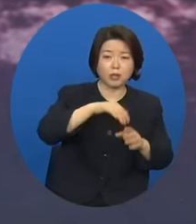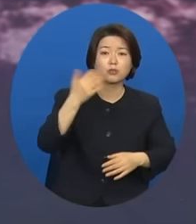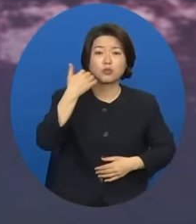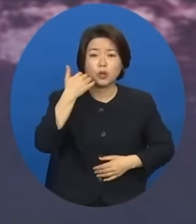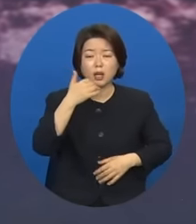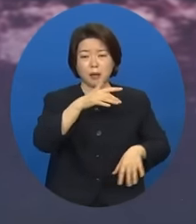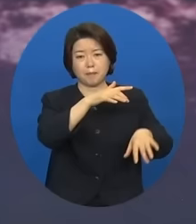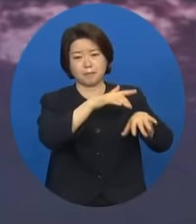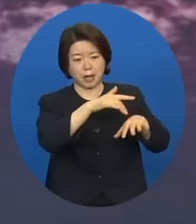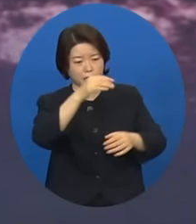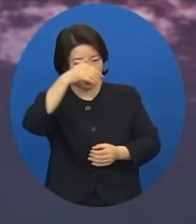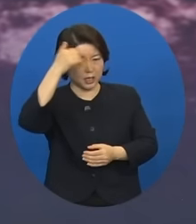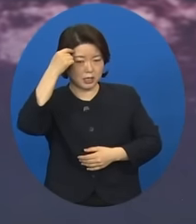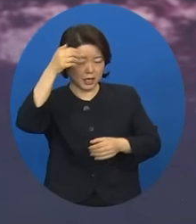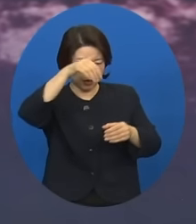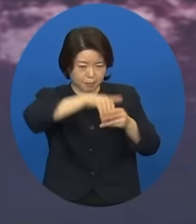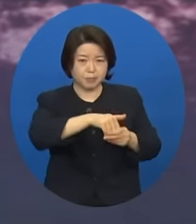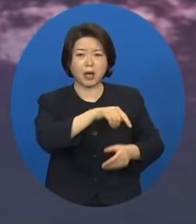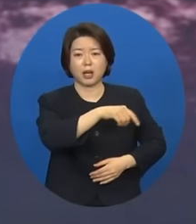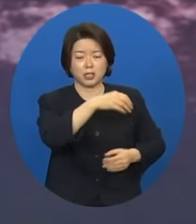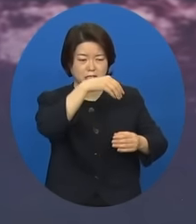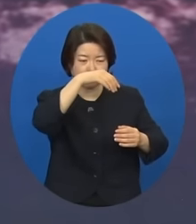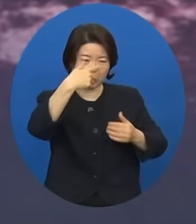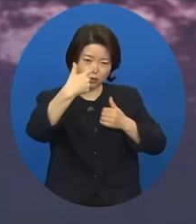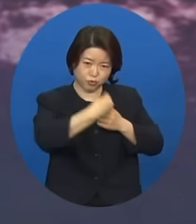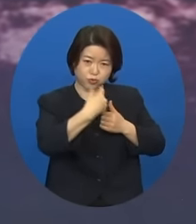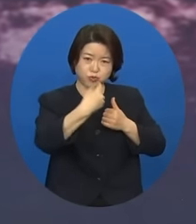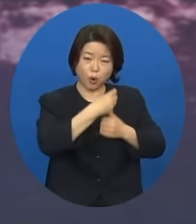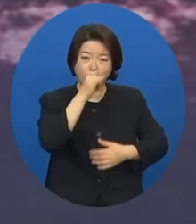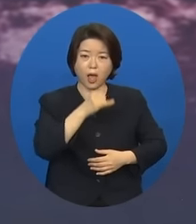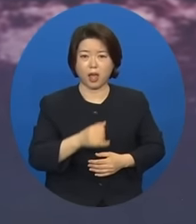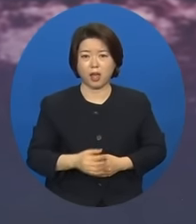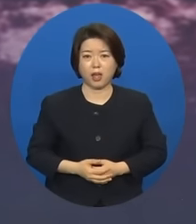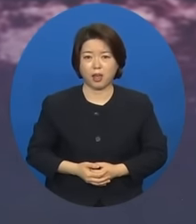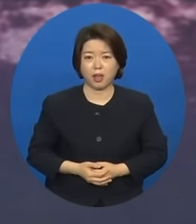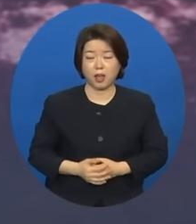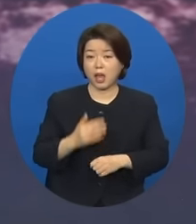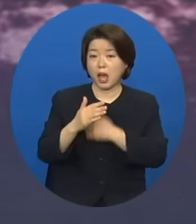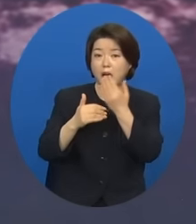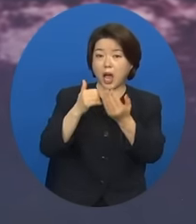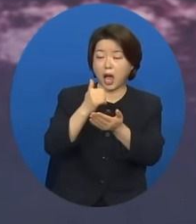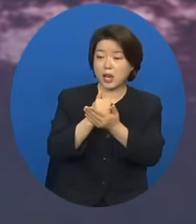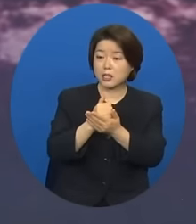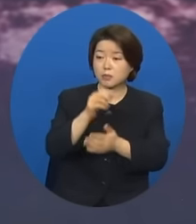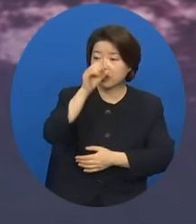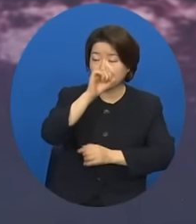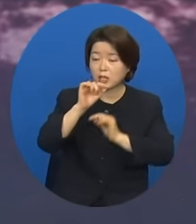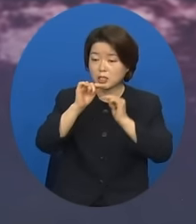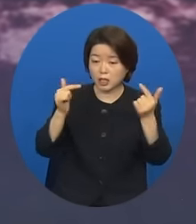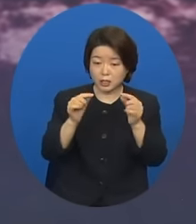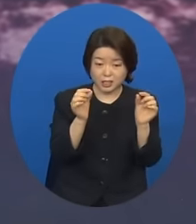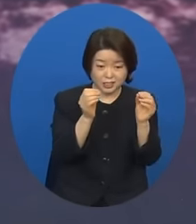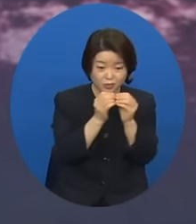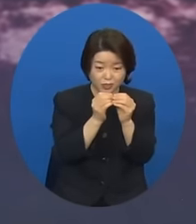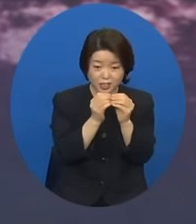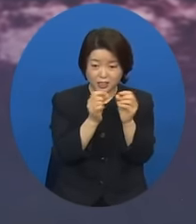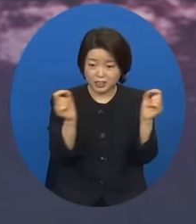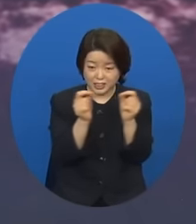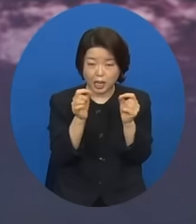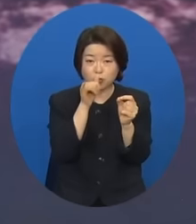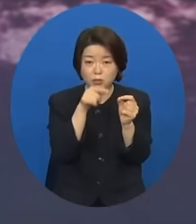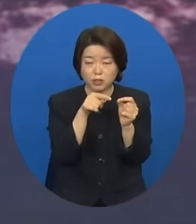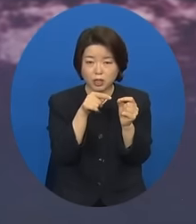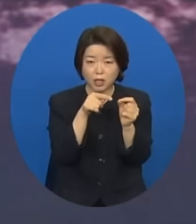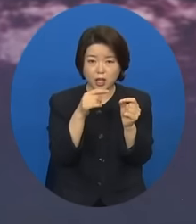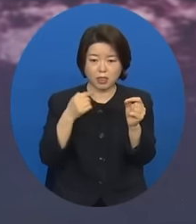그래서 하나님은 선하시다는이 짧은 명제가 그 사람에게 영향 미치는 것이 여러분 어마어마하게